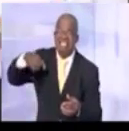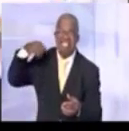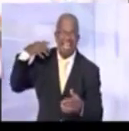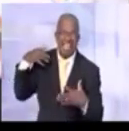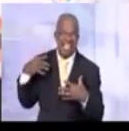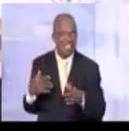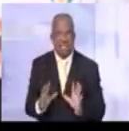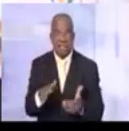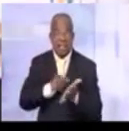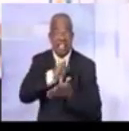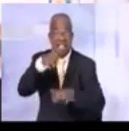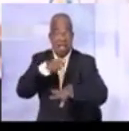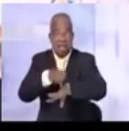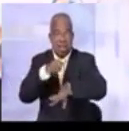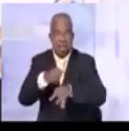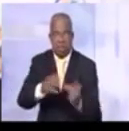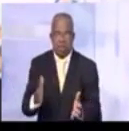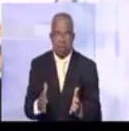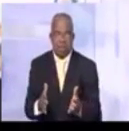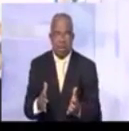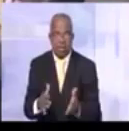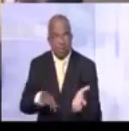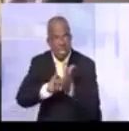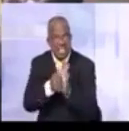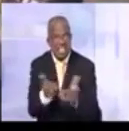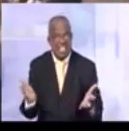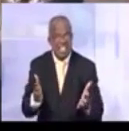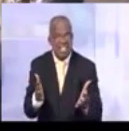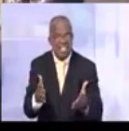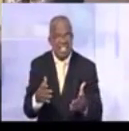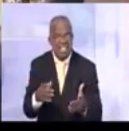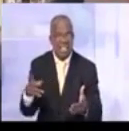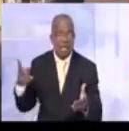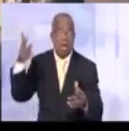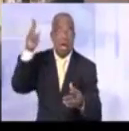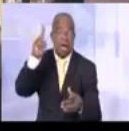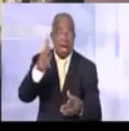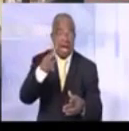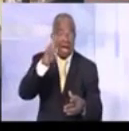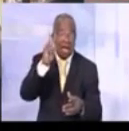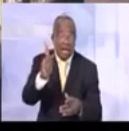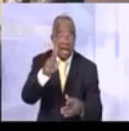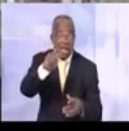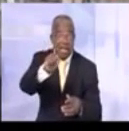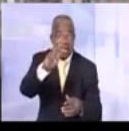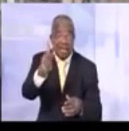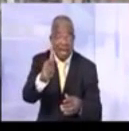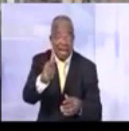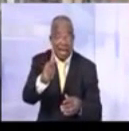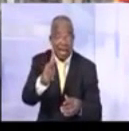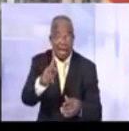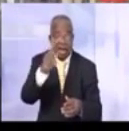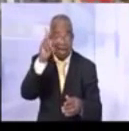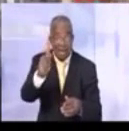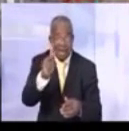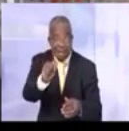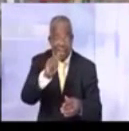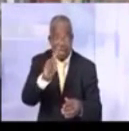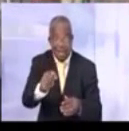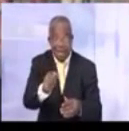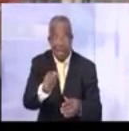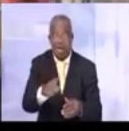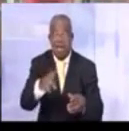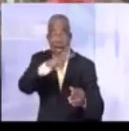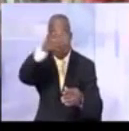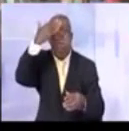contre la commercialisation des boissons frelatées. Yopougon est la commune choisie pour le lancement. Commençons par savoir